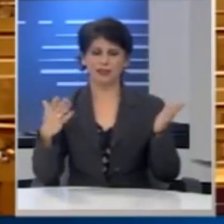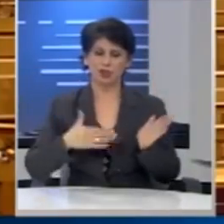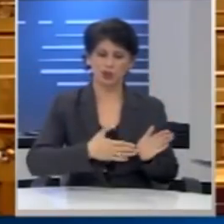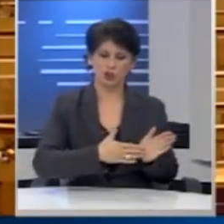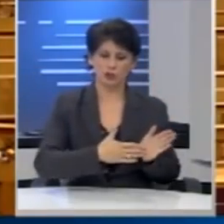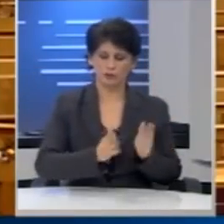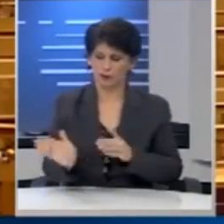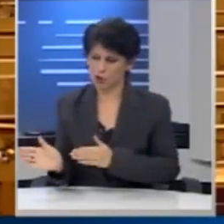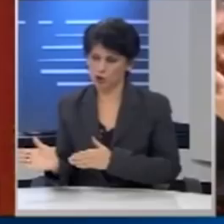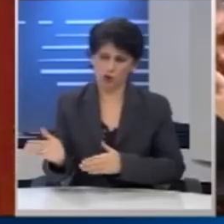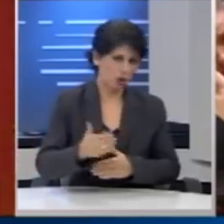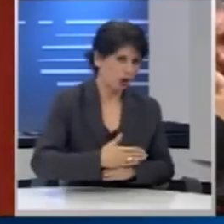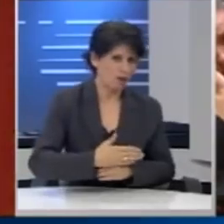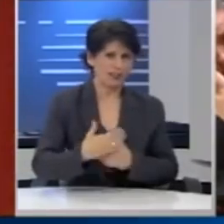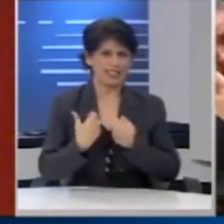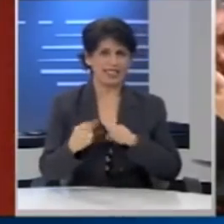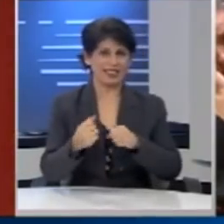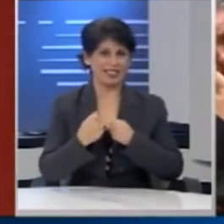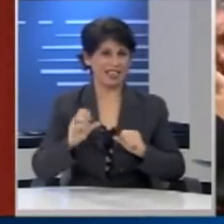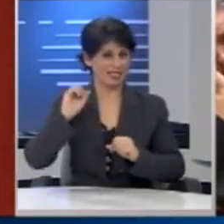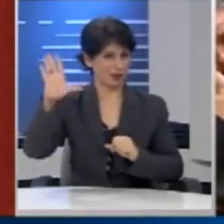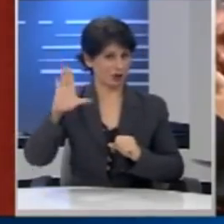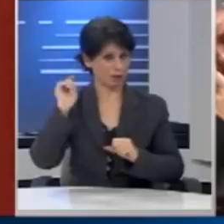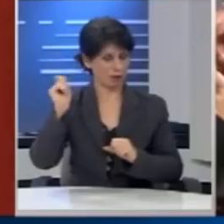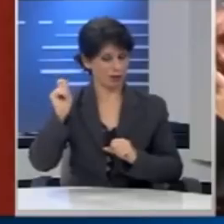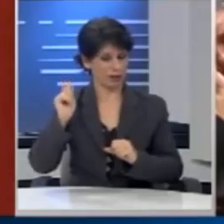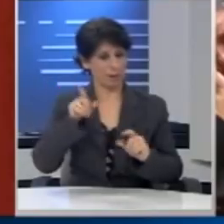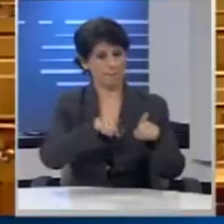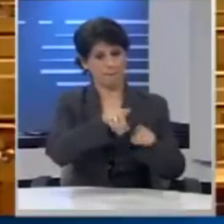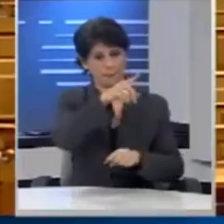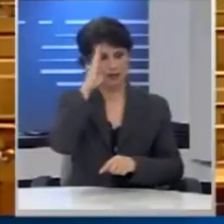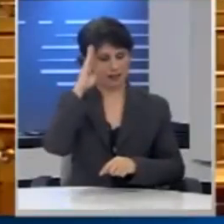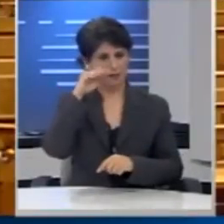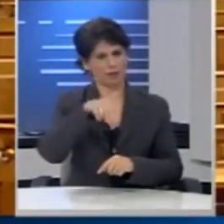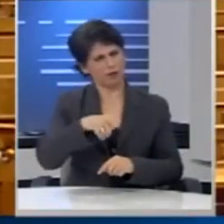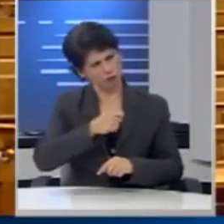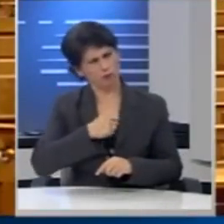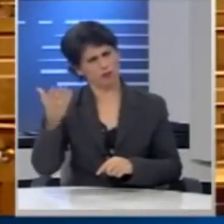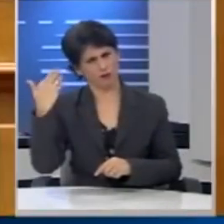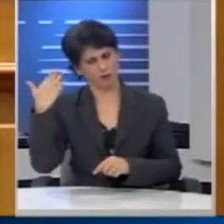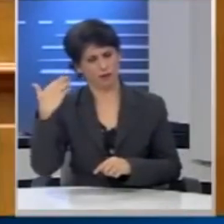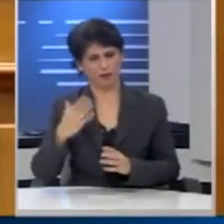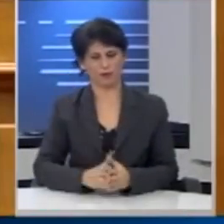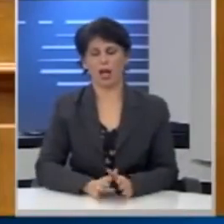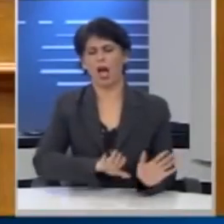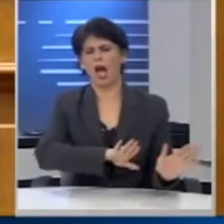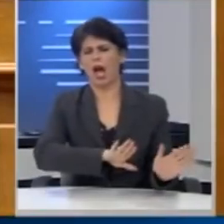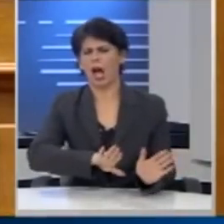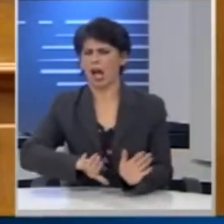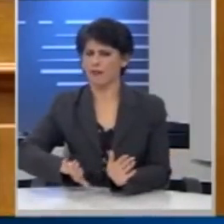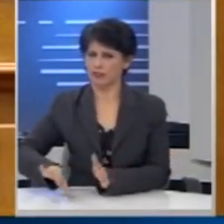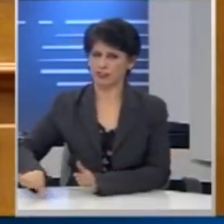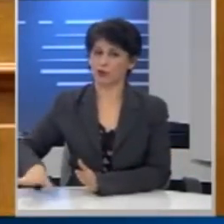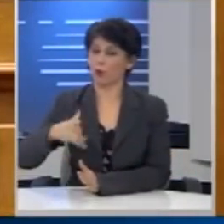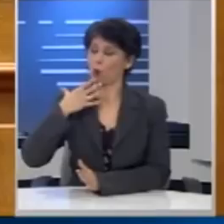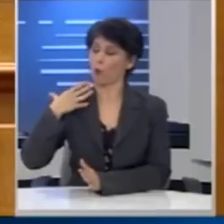στροφή ως προς την άσκηση εξωτερικής πολιτικής με τις Ηνωμένες Πολιτείες σε σχέση με αυτό το οποίο πιστεύατε. Αφήσατε στην